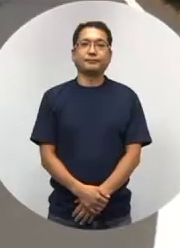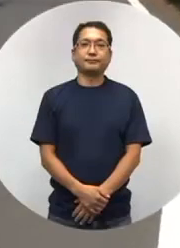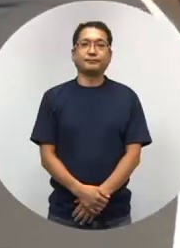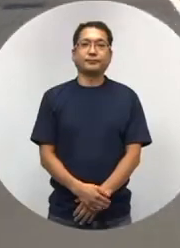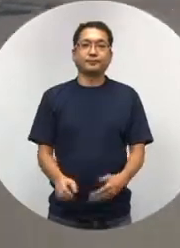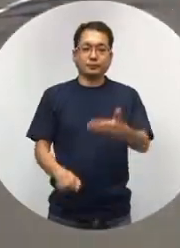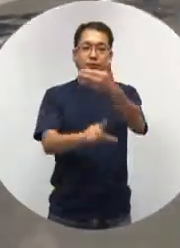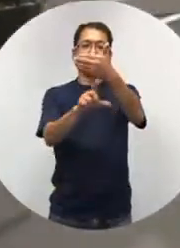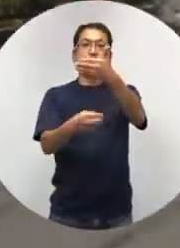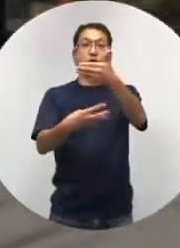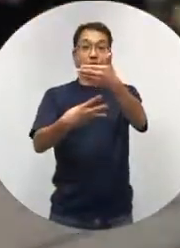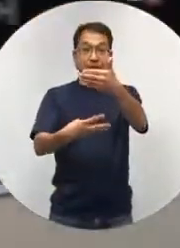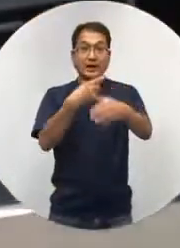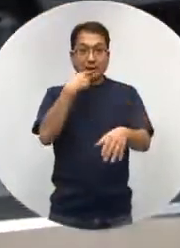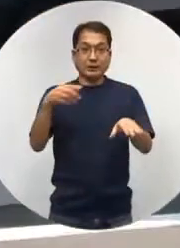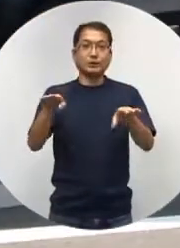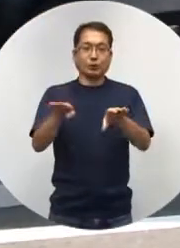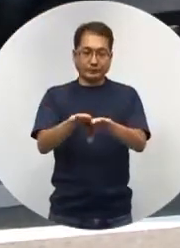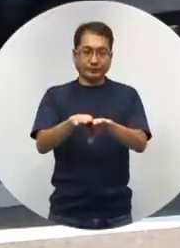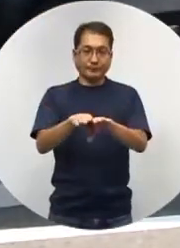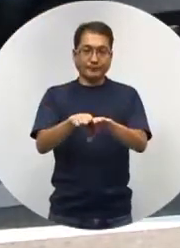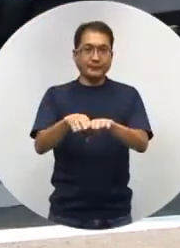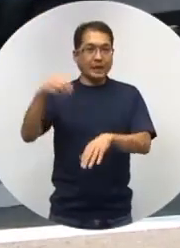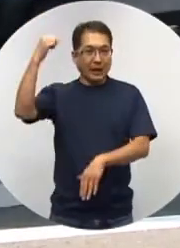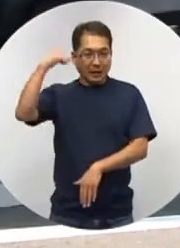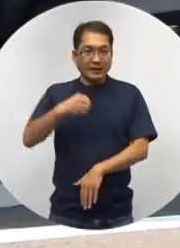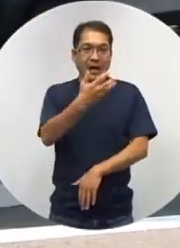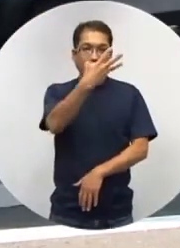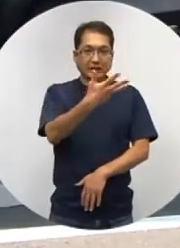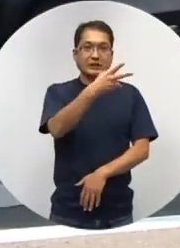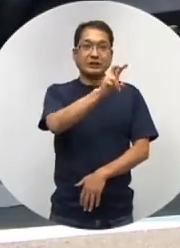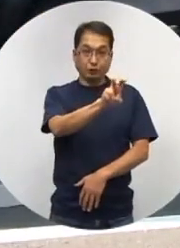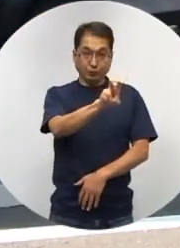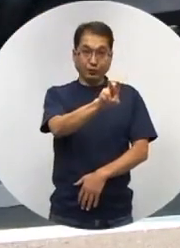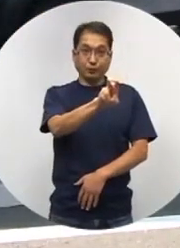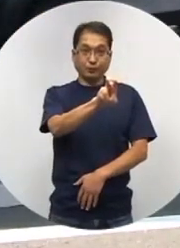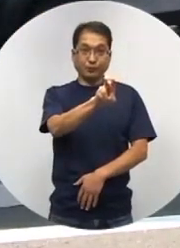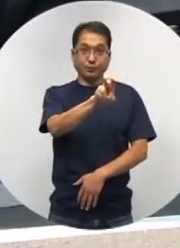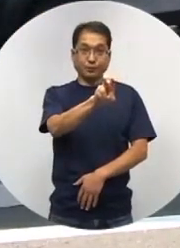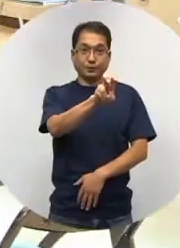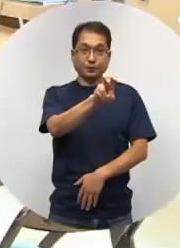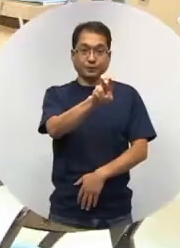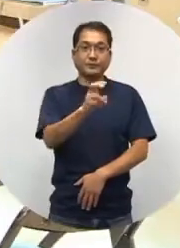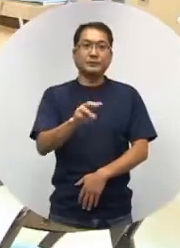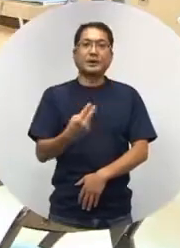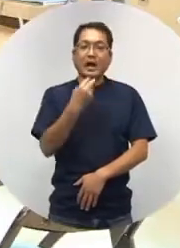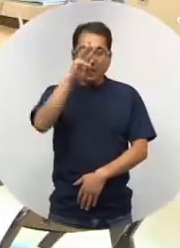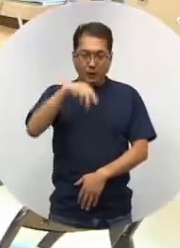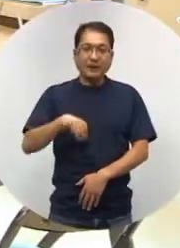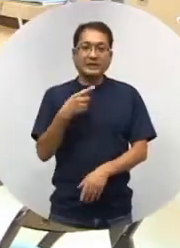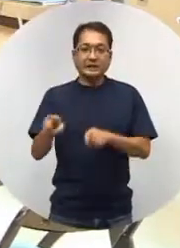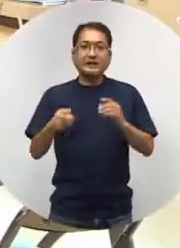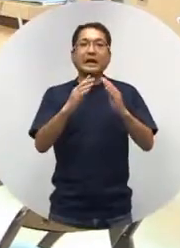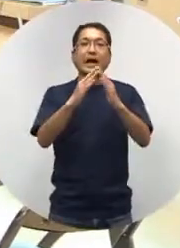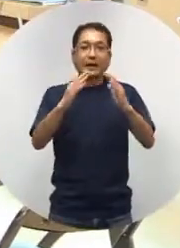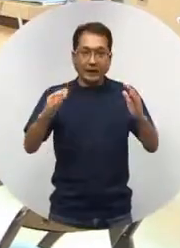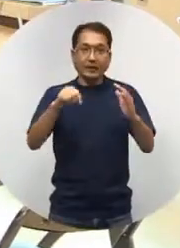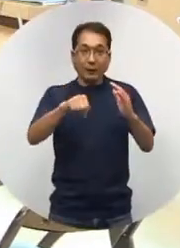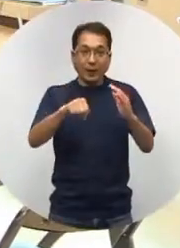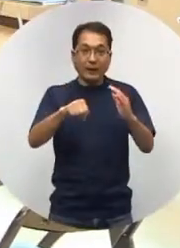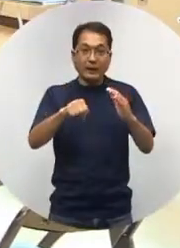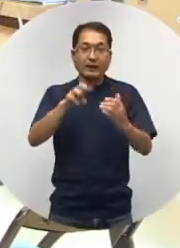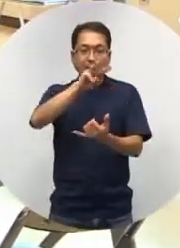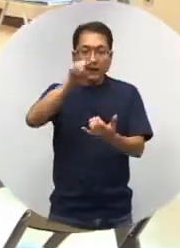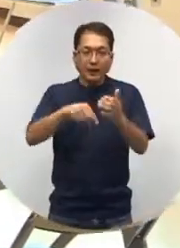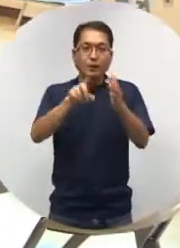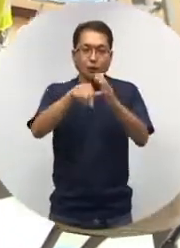9月3日日曜日午前8時20分、香川自治会館では災害時の安否